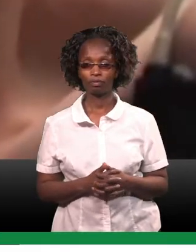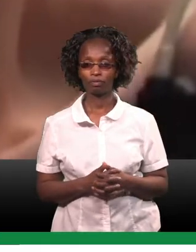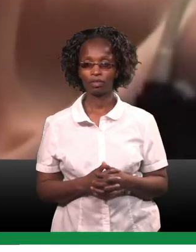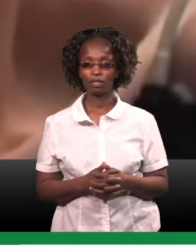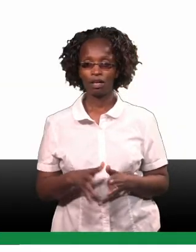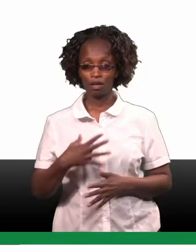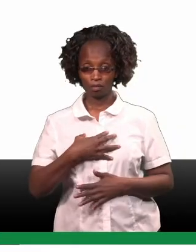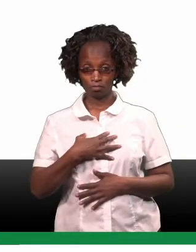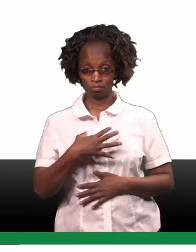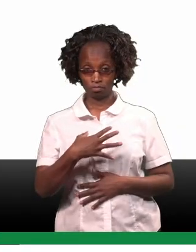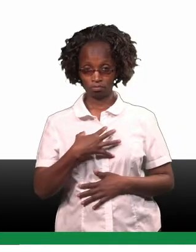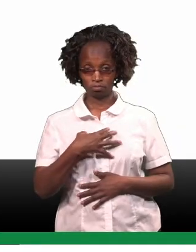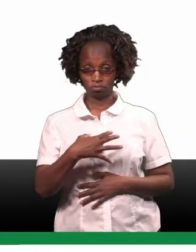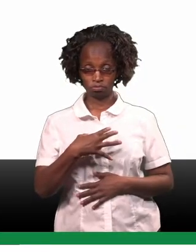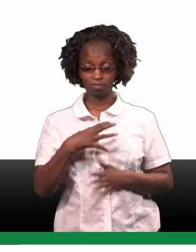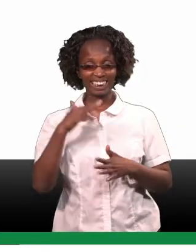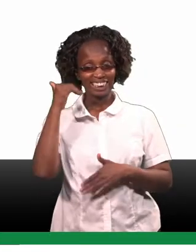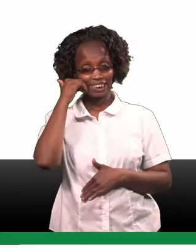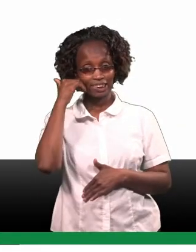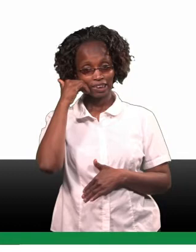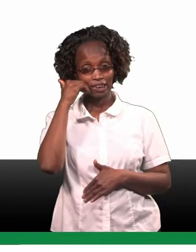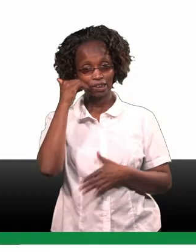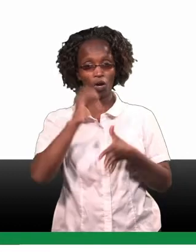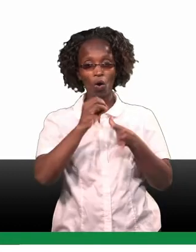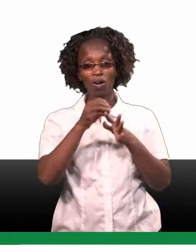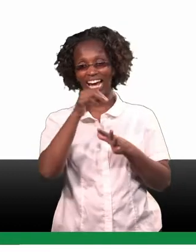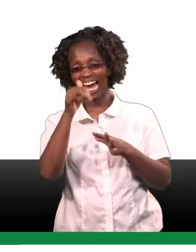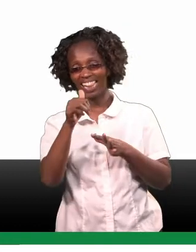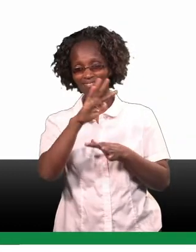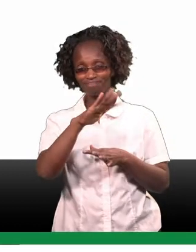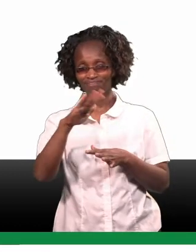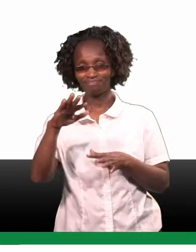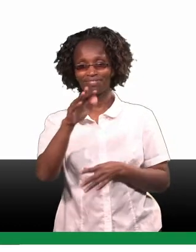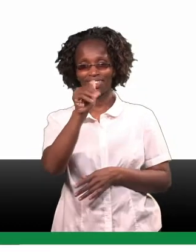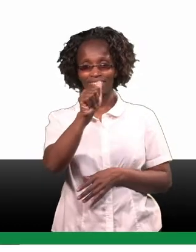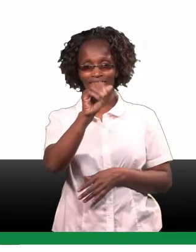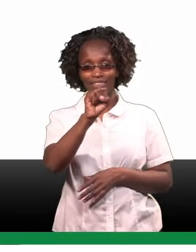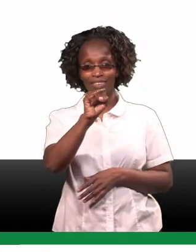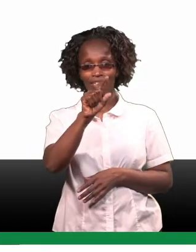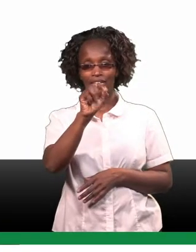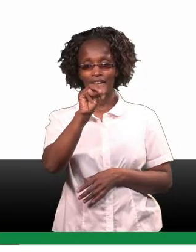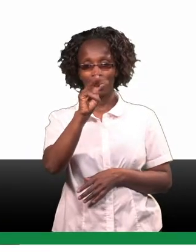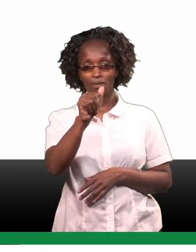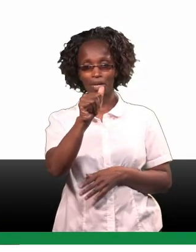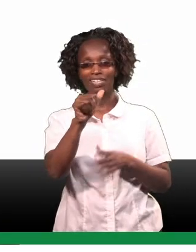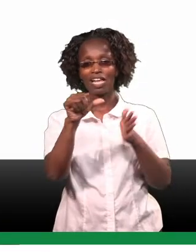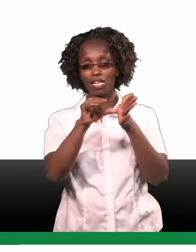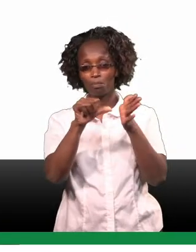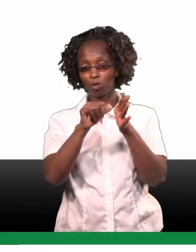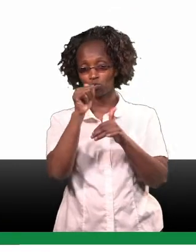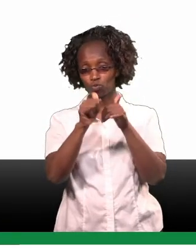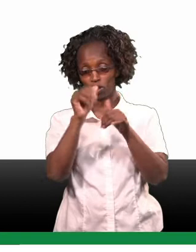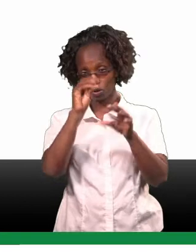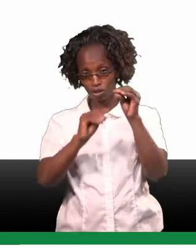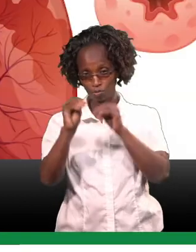Ugonjwa wa pumu au asthma ni ugonjwa ambao huathiri sehemu ya kupitisha hewa kwenda kwenye mapafu